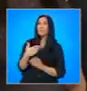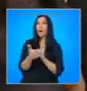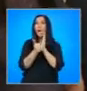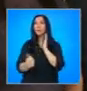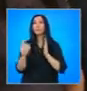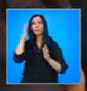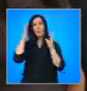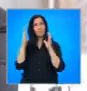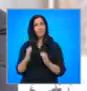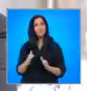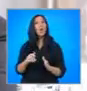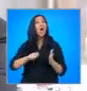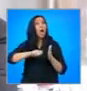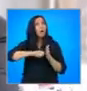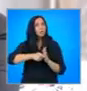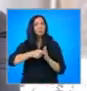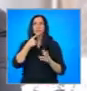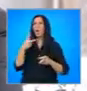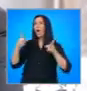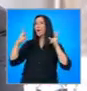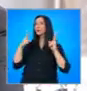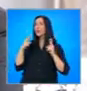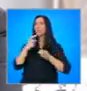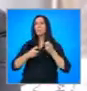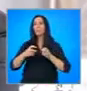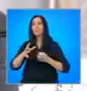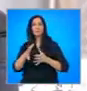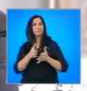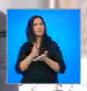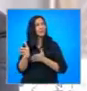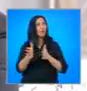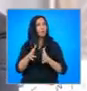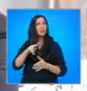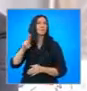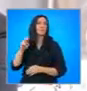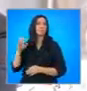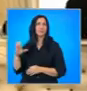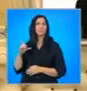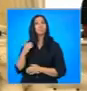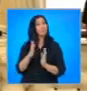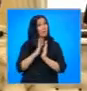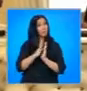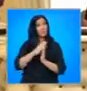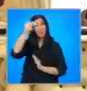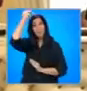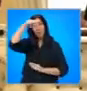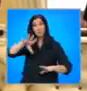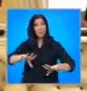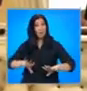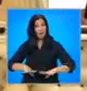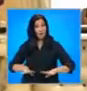експертно правителство, а ключът за решаване на проблемите в обществото е в ДПС. Да призовем българските